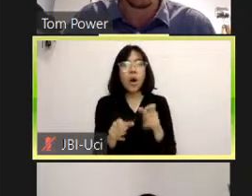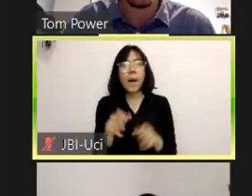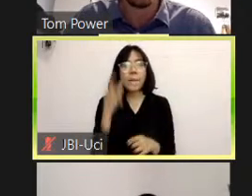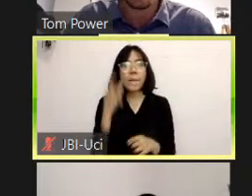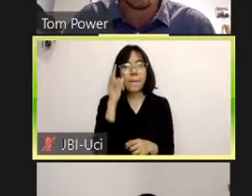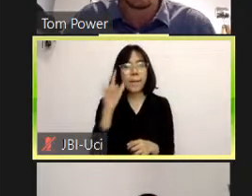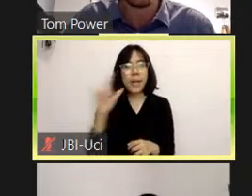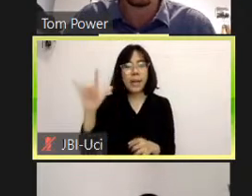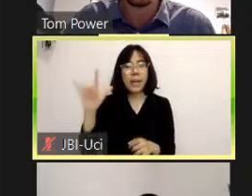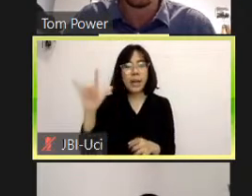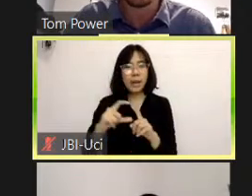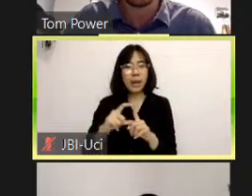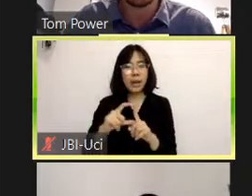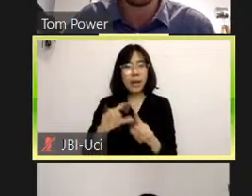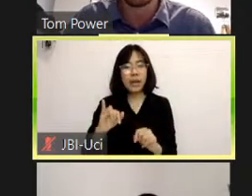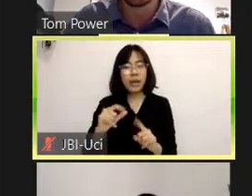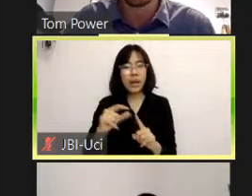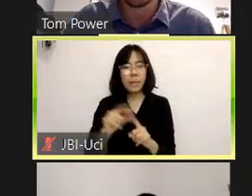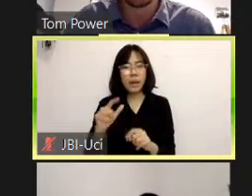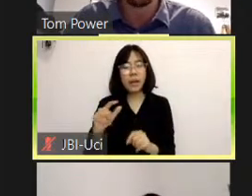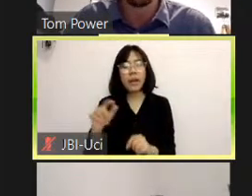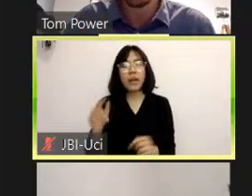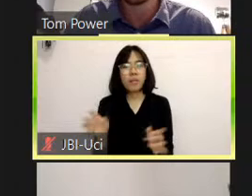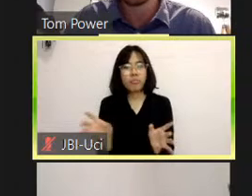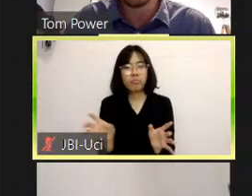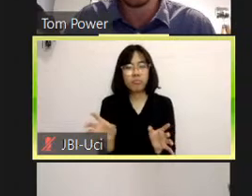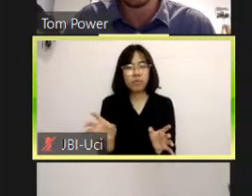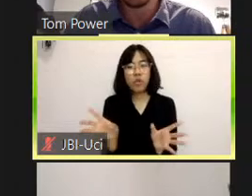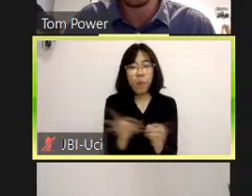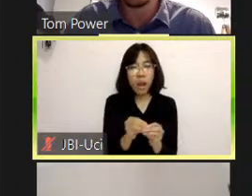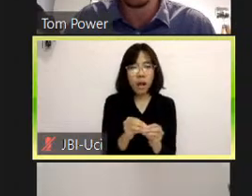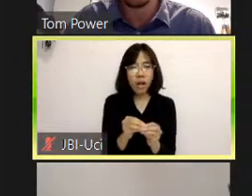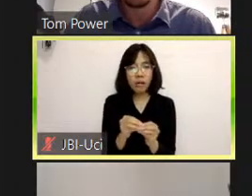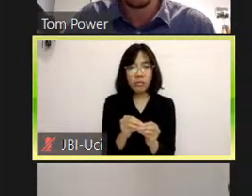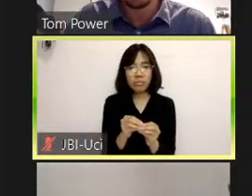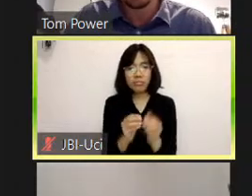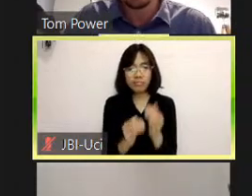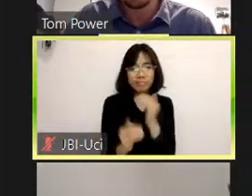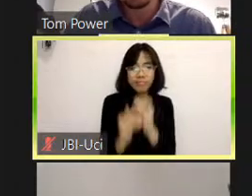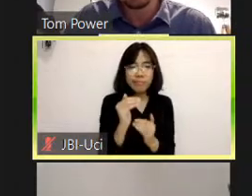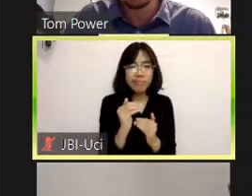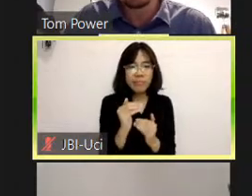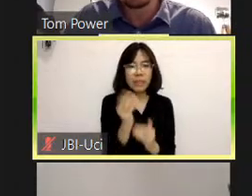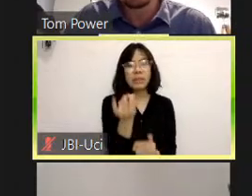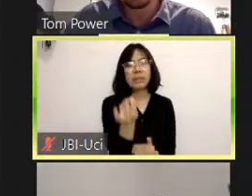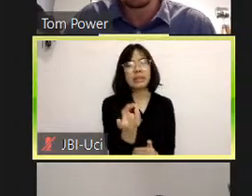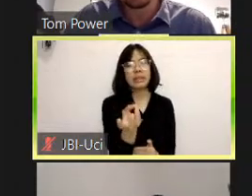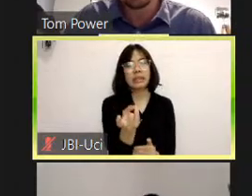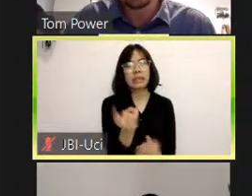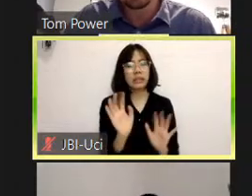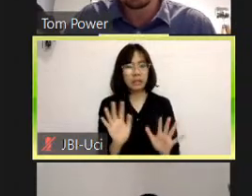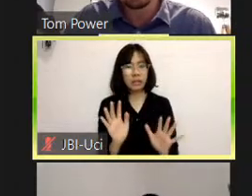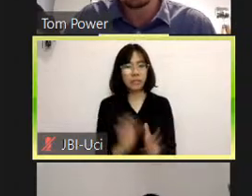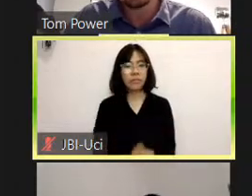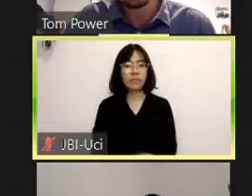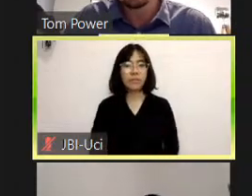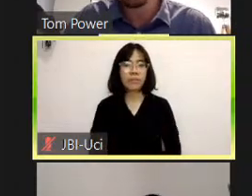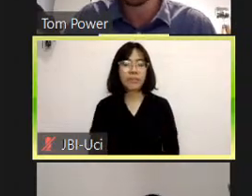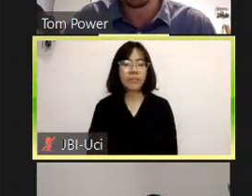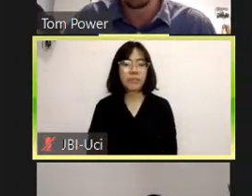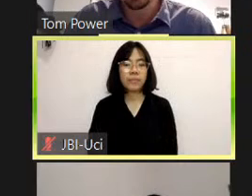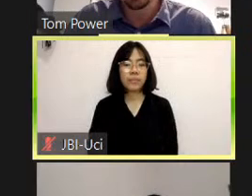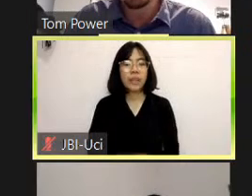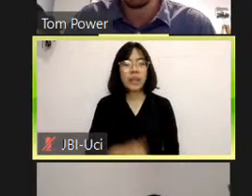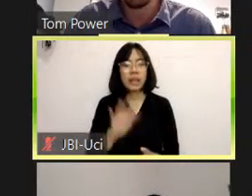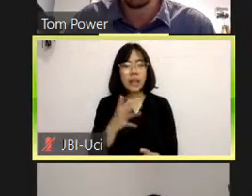partai presiden yang ditetapkan tersangka, itu sedikit sekali. Di sini, kalau tidak salah, ada